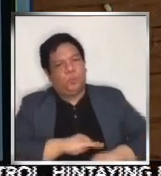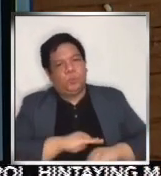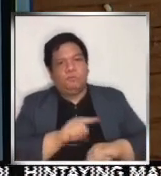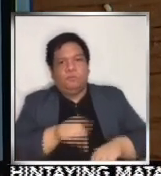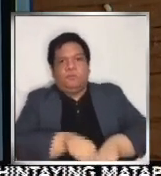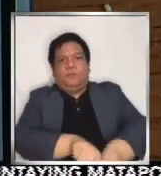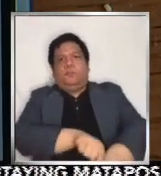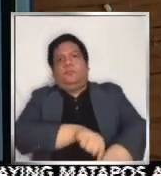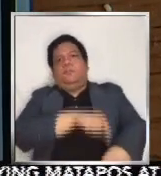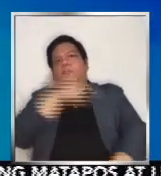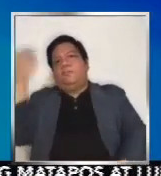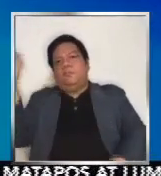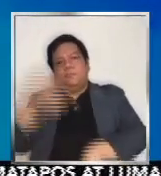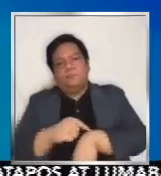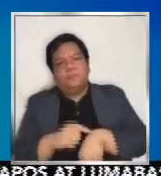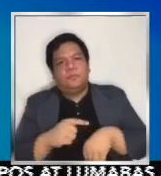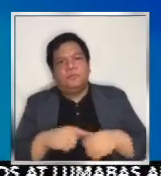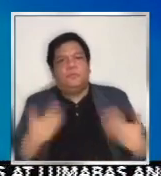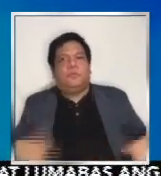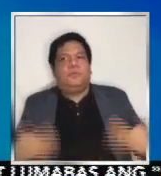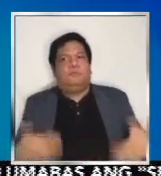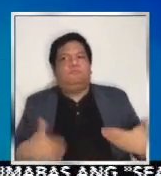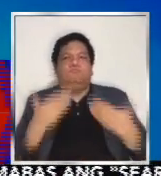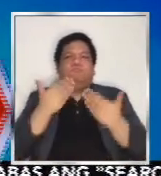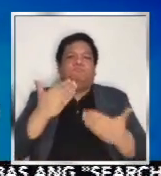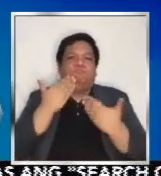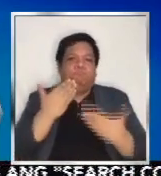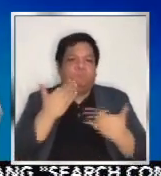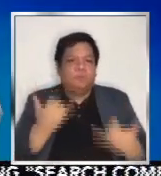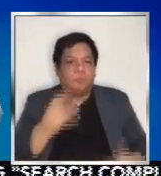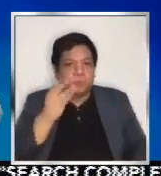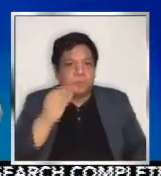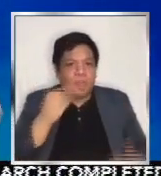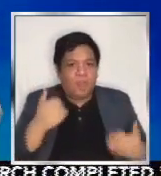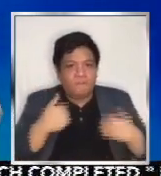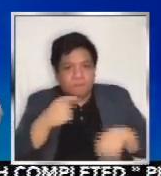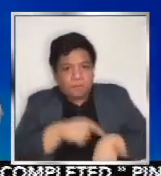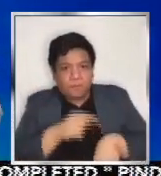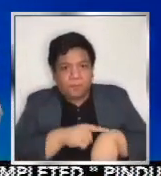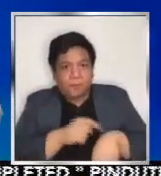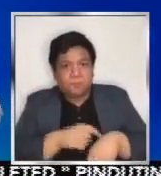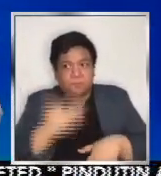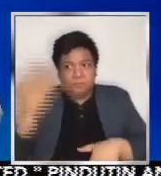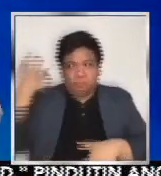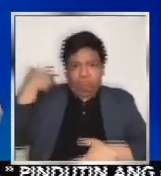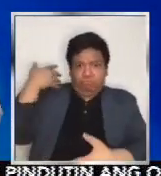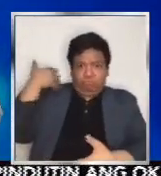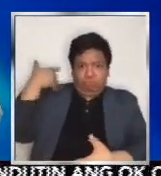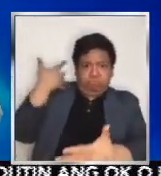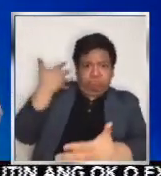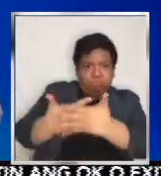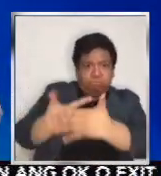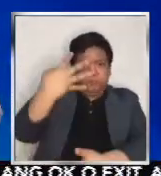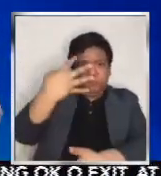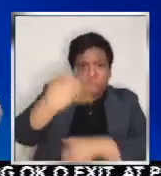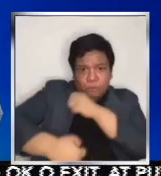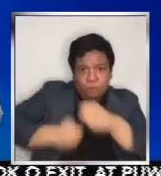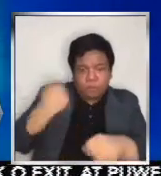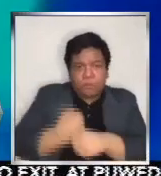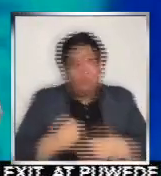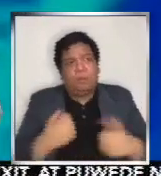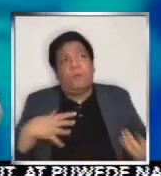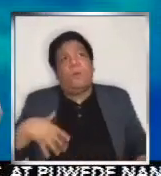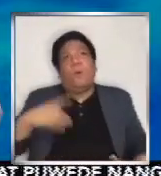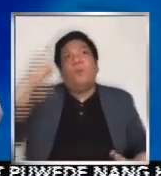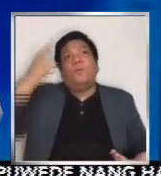and painful journey for all of us. There were days during the 4-year period na akala ko hindi na po namin talaga siya